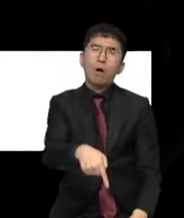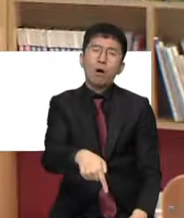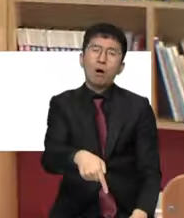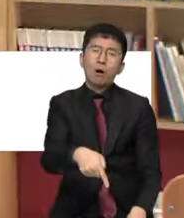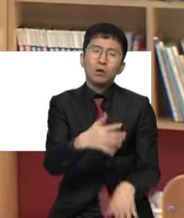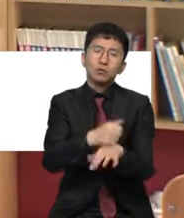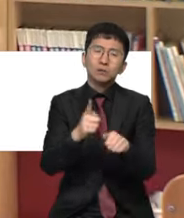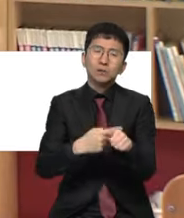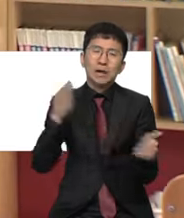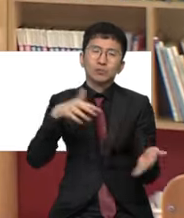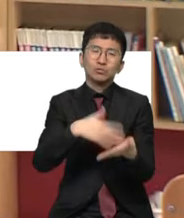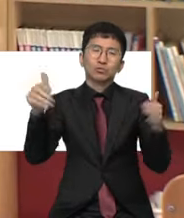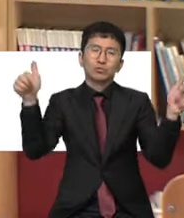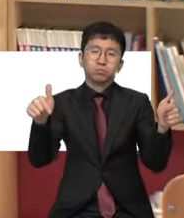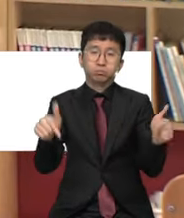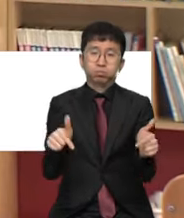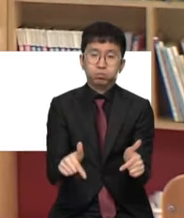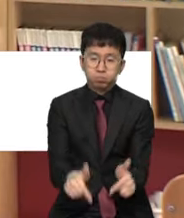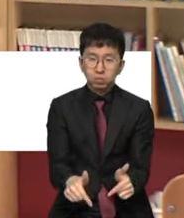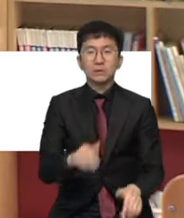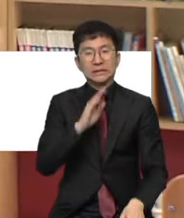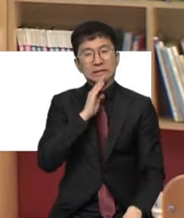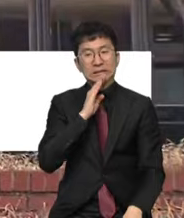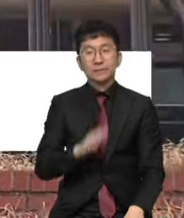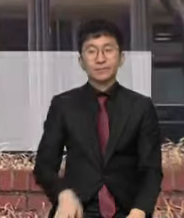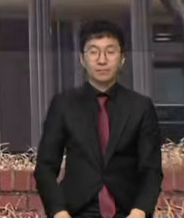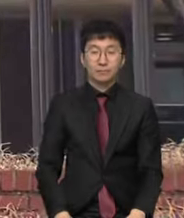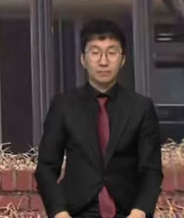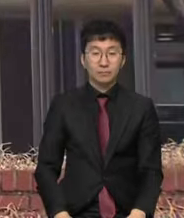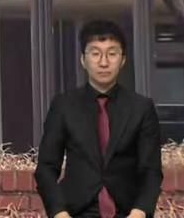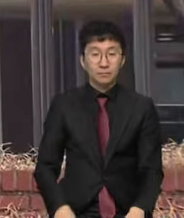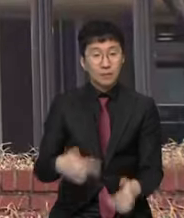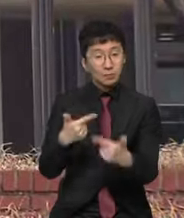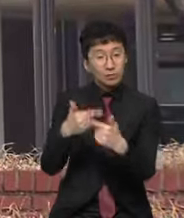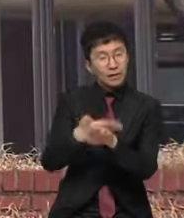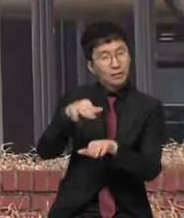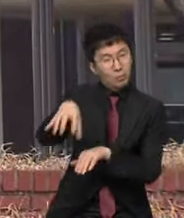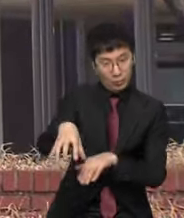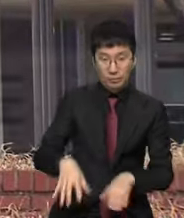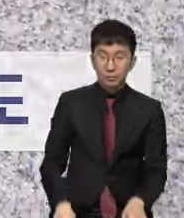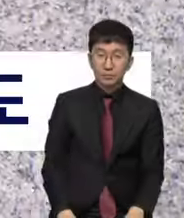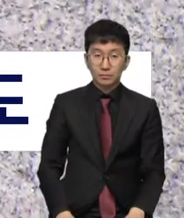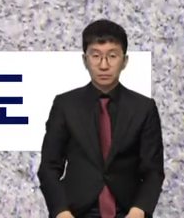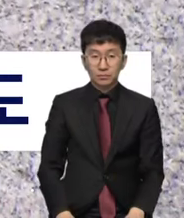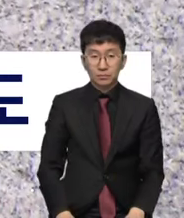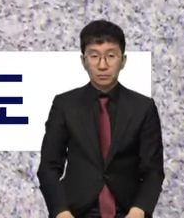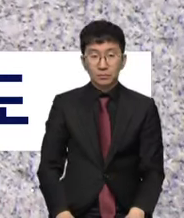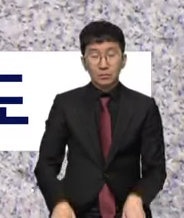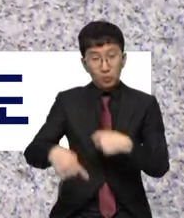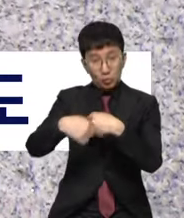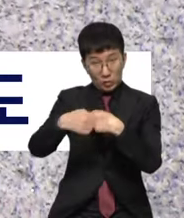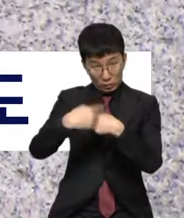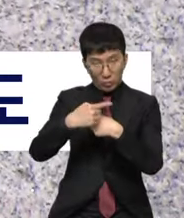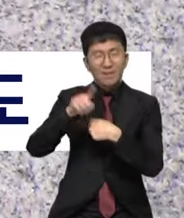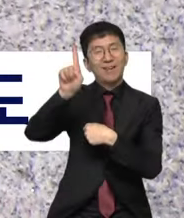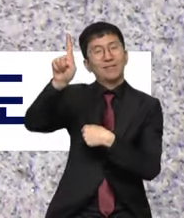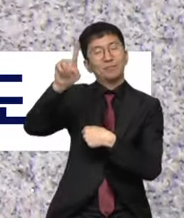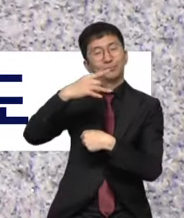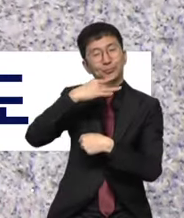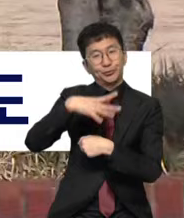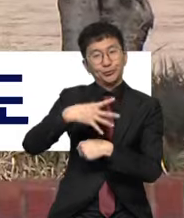식으로 이제 학생 수가 줄어드는 게 실감이 나는 거죠. 부산의 또 다른 초등학교는 신입생이 한 명에 그쳐 겨우